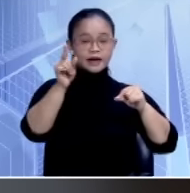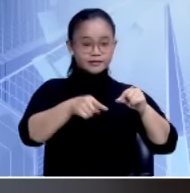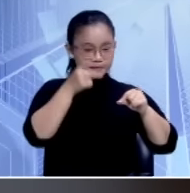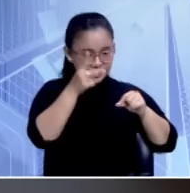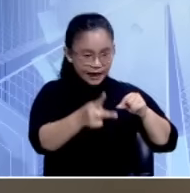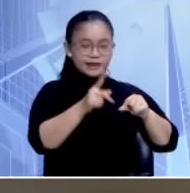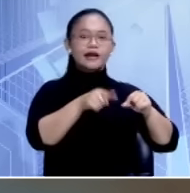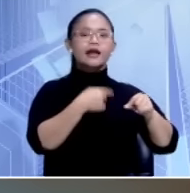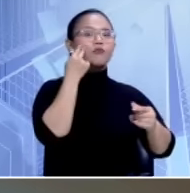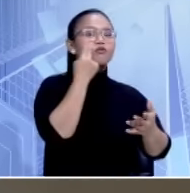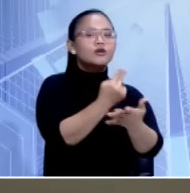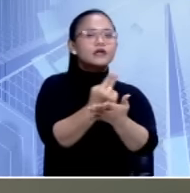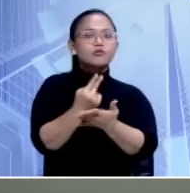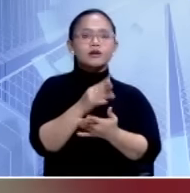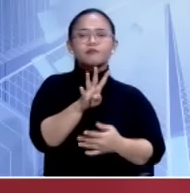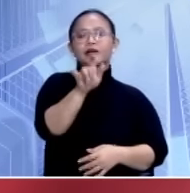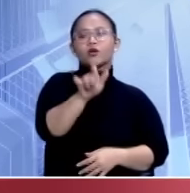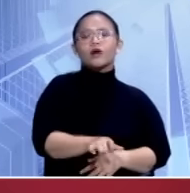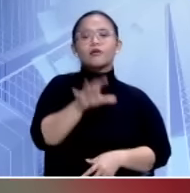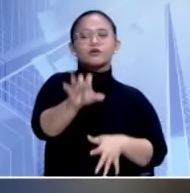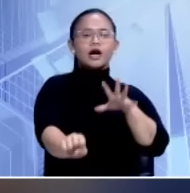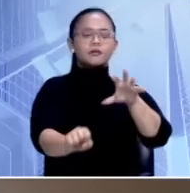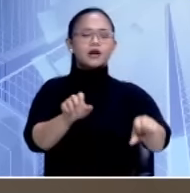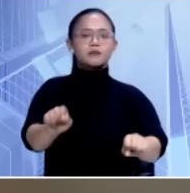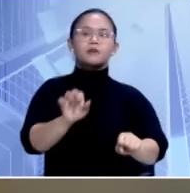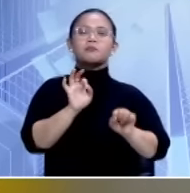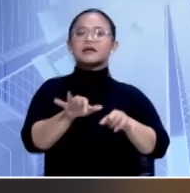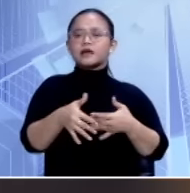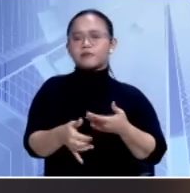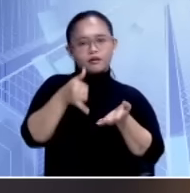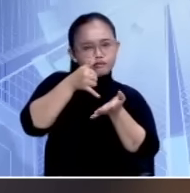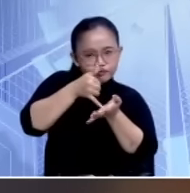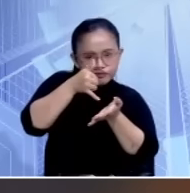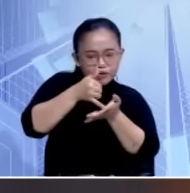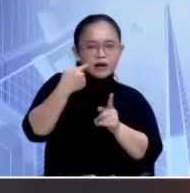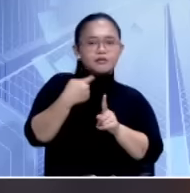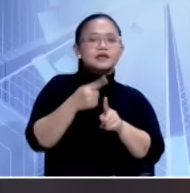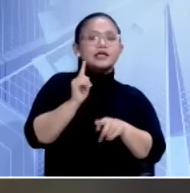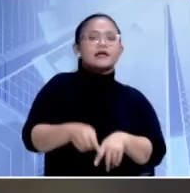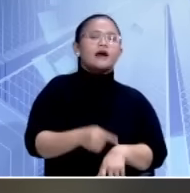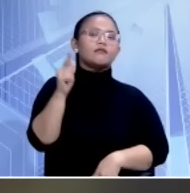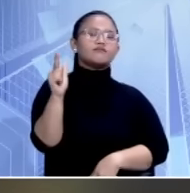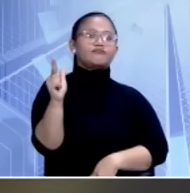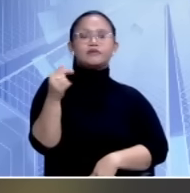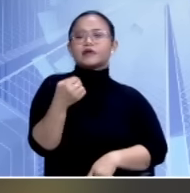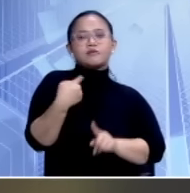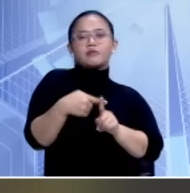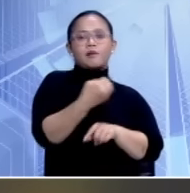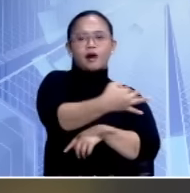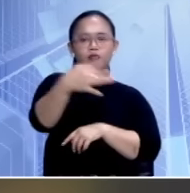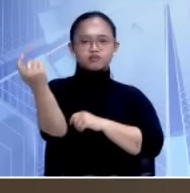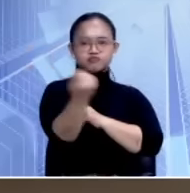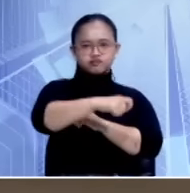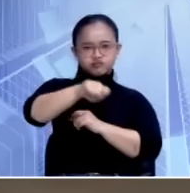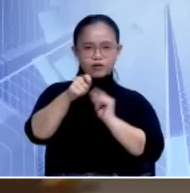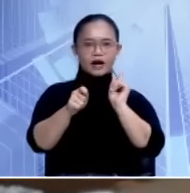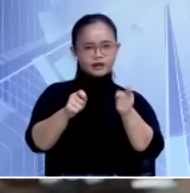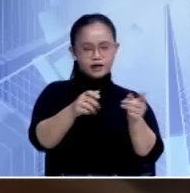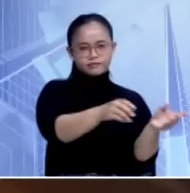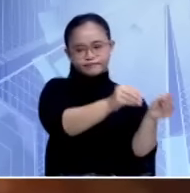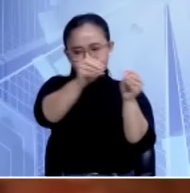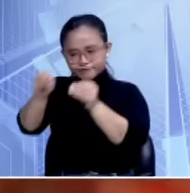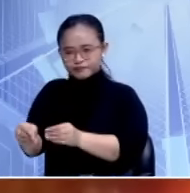lokasi, petugas mengamankan 4 pemuda yang tengah berpesta narkoba dan menyita senjata tajam. Seluruh pemuda pun digelandang ke Polres Pelabuhan